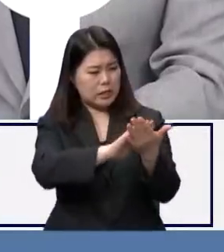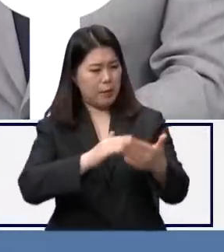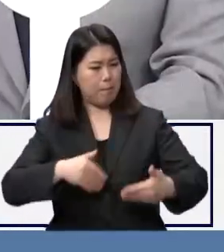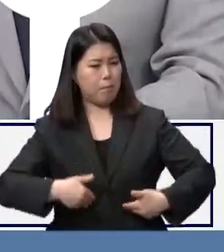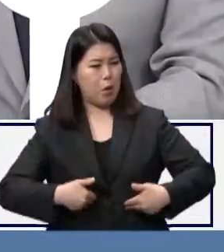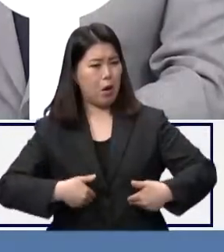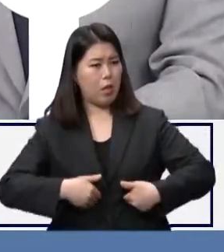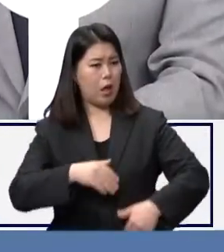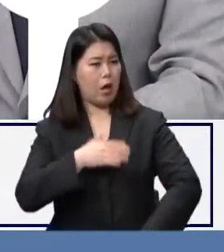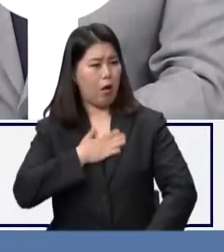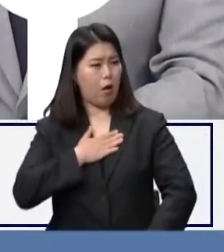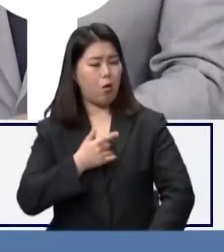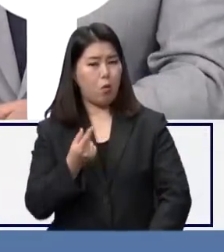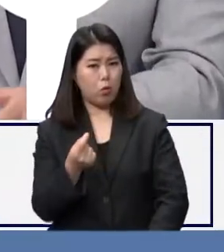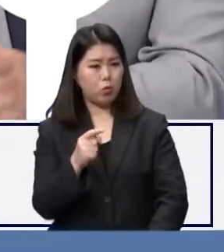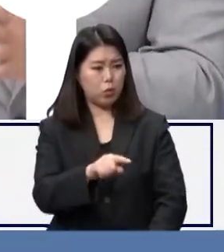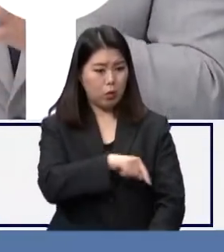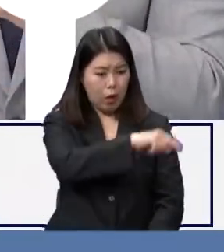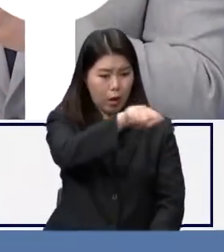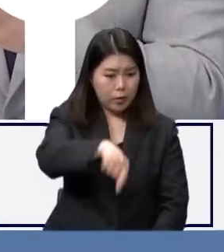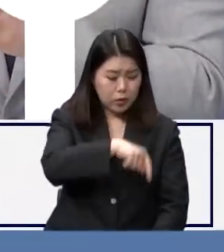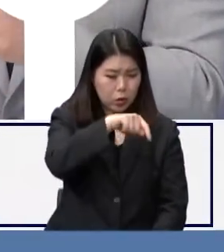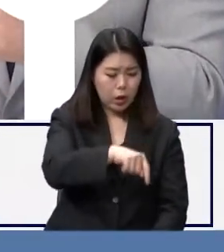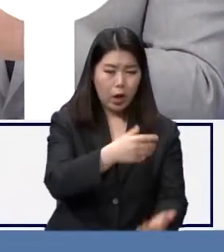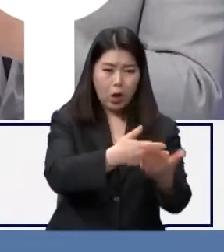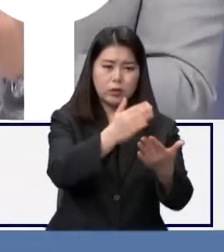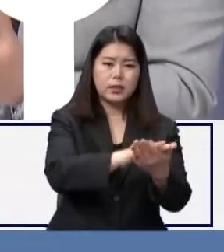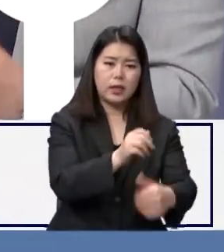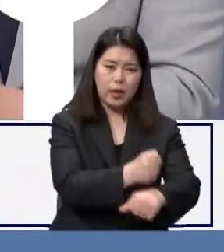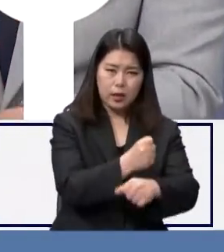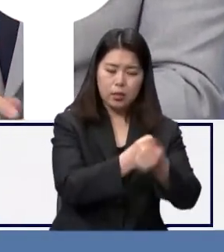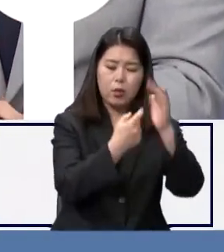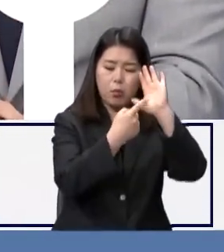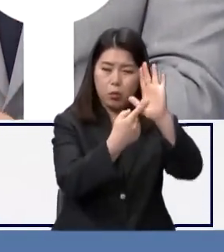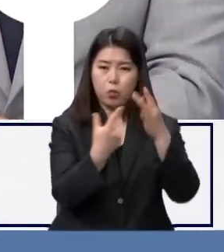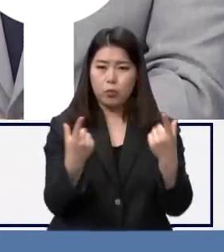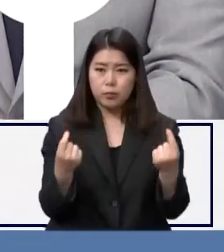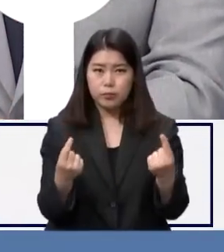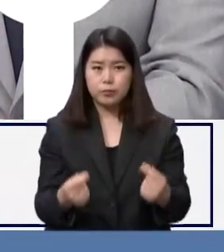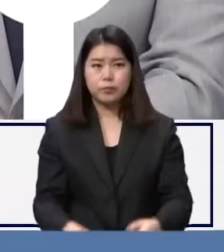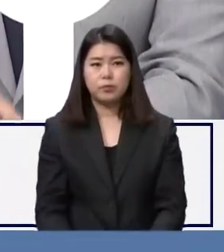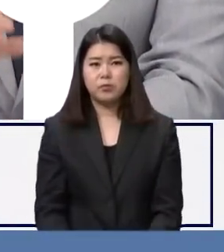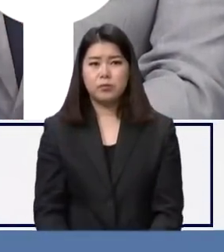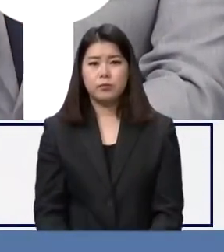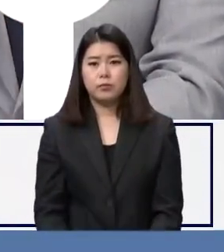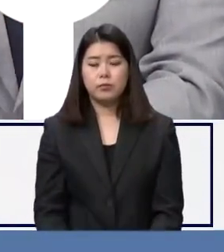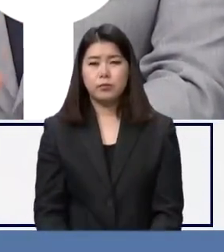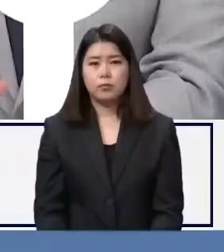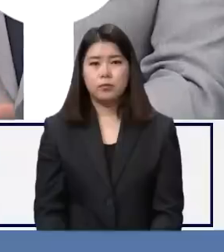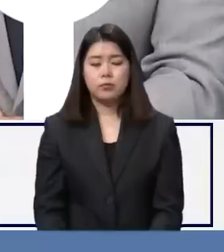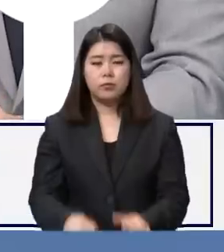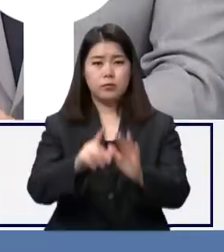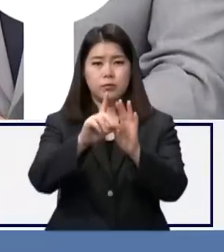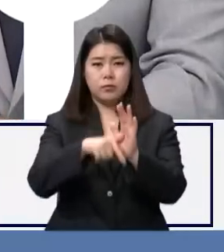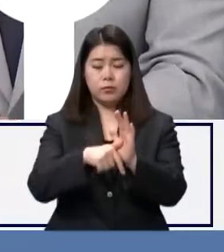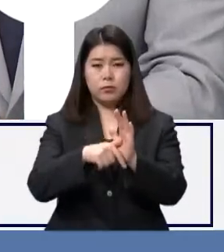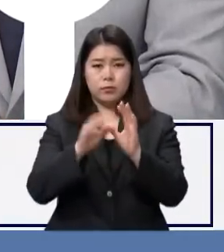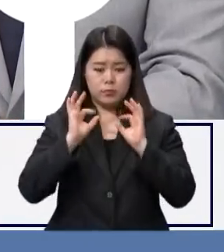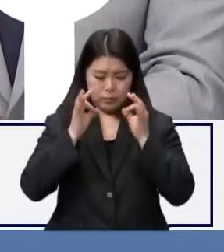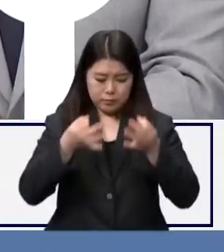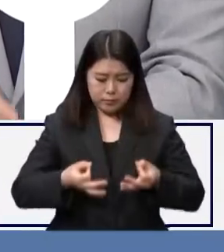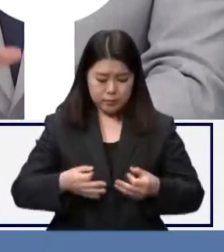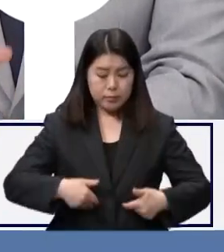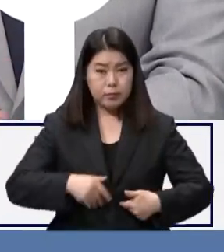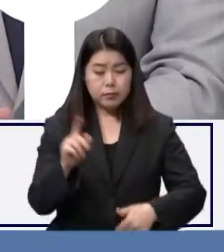지금 압박하고 있고 민주당 자체적으로도 혁신을 하겠다는 입장을 밝힌 거 아닙니까 여기에서 우리가 돌아봐야 될 것은